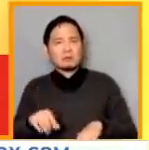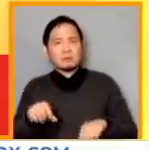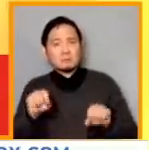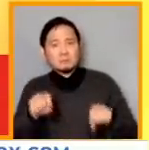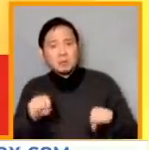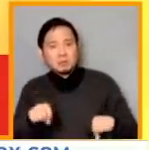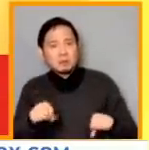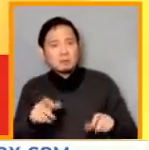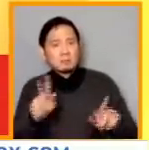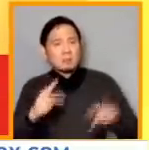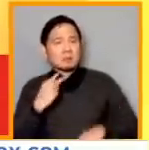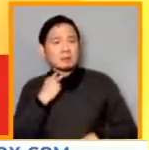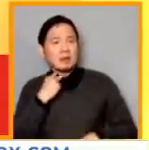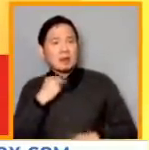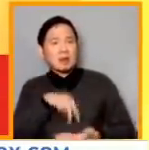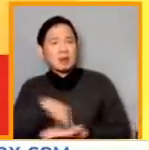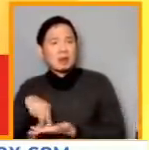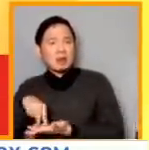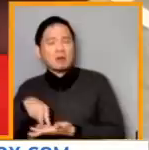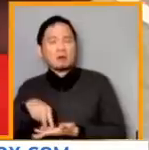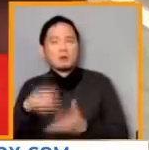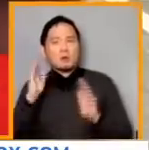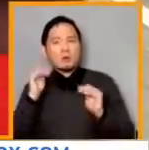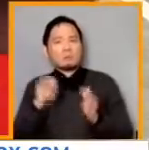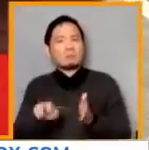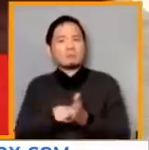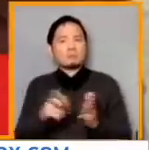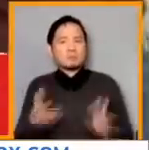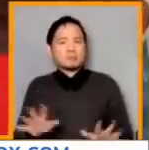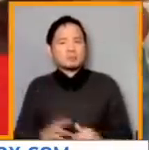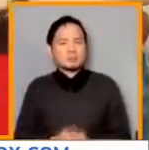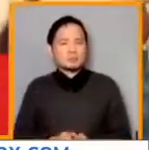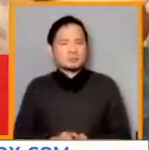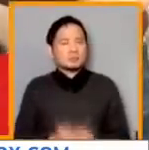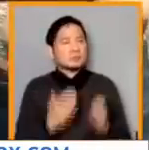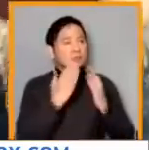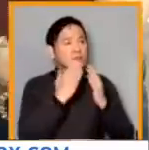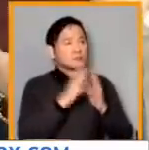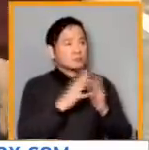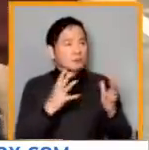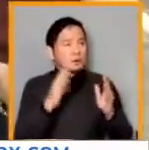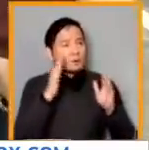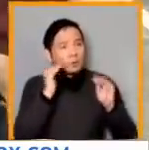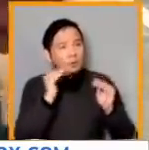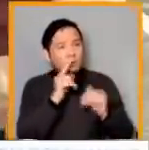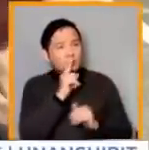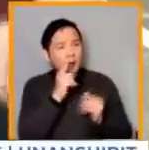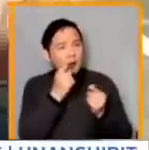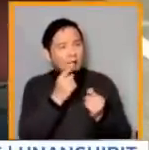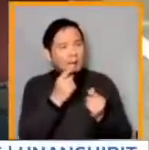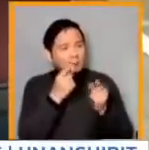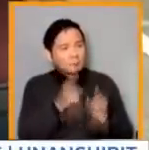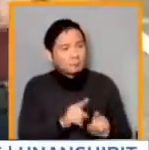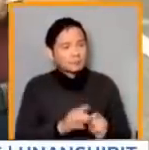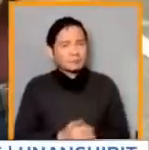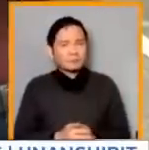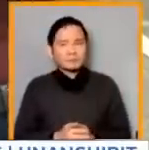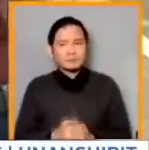na pasahero. Alright. Maraming pong salamat at sana nga po mangyari yan sa lalong madaling panahon. Yan po, narinig na po natin